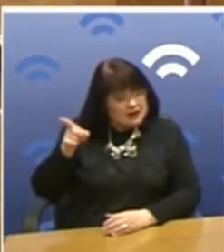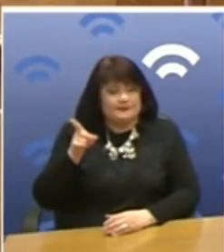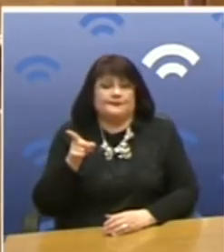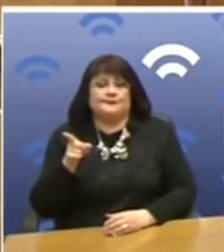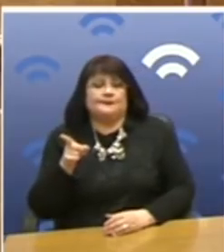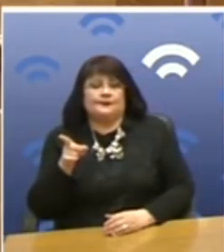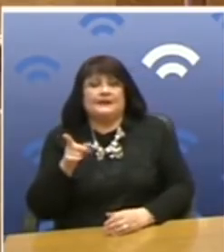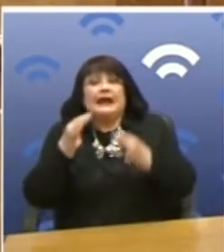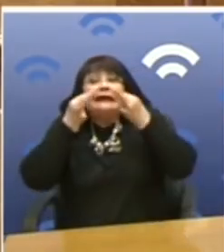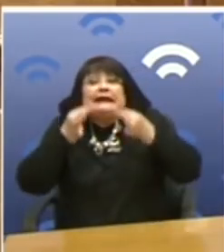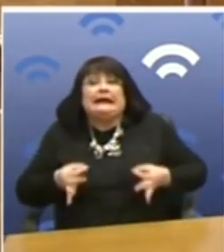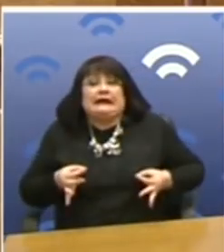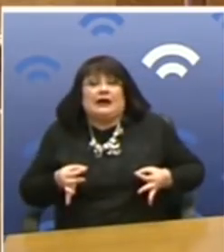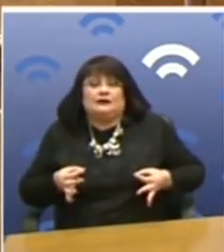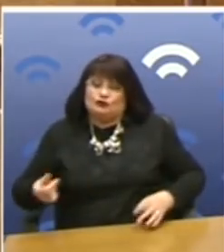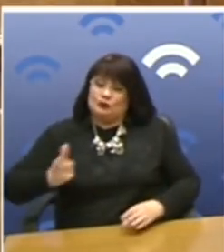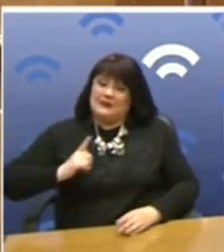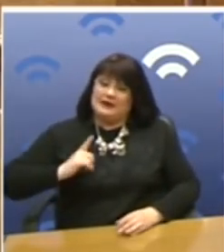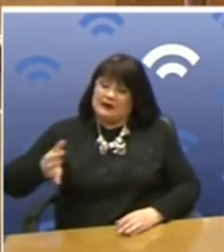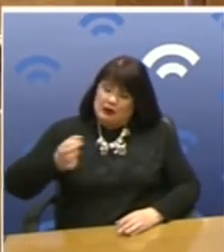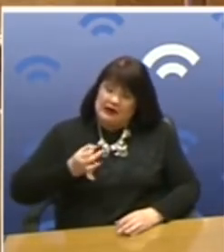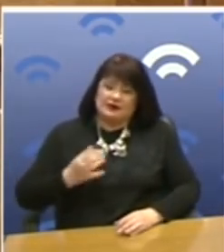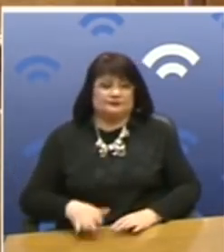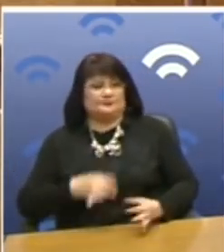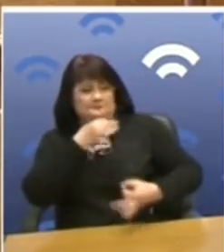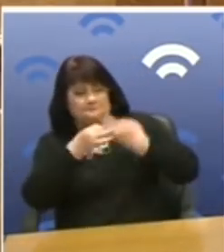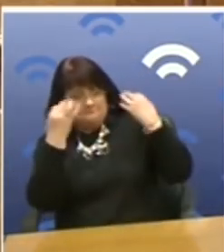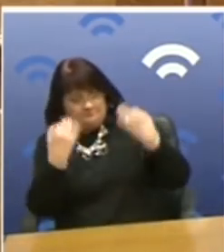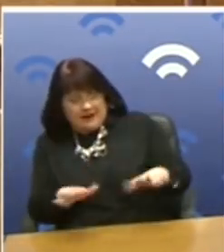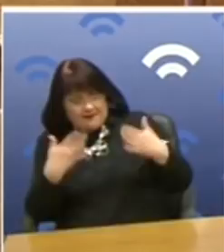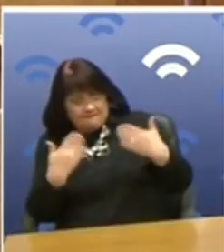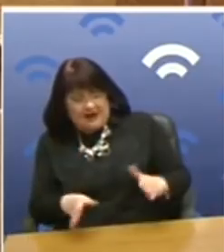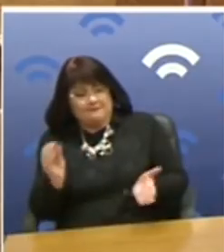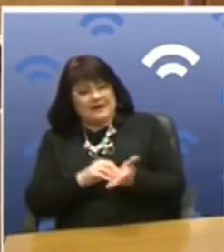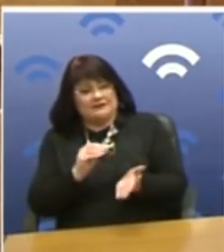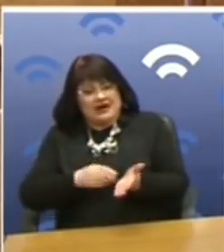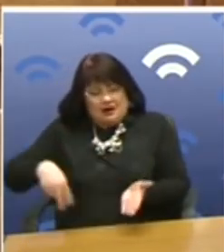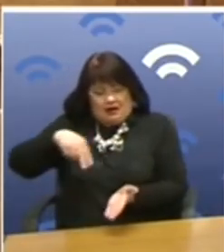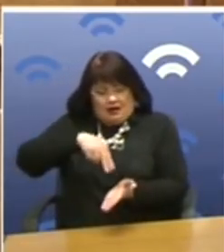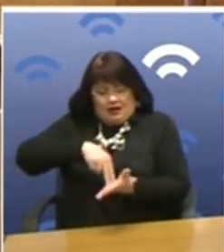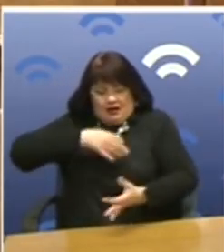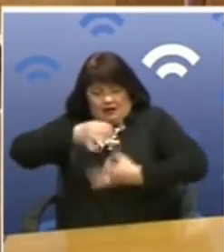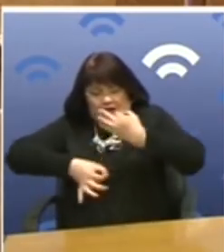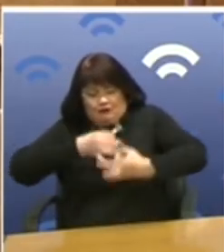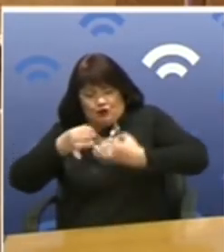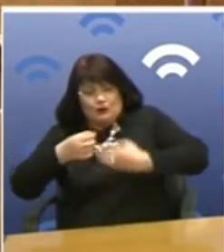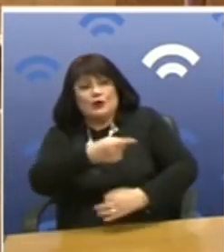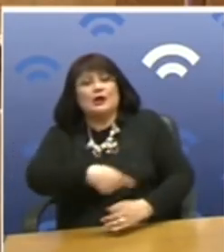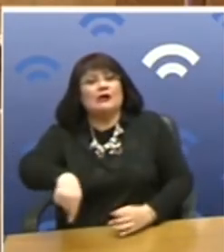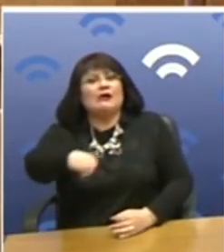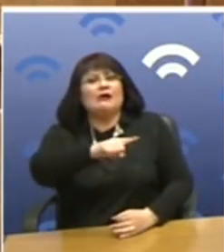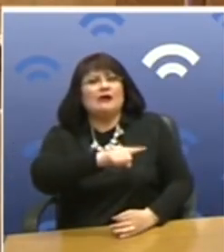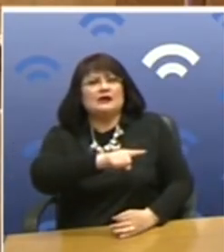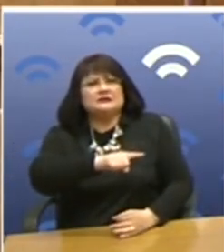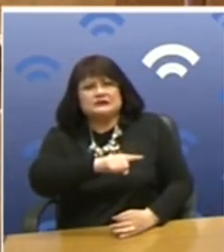και στην Κίνα. Το έχουμε πει σε όλους σας από αυτό εδώ το βήμα επανειλημμένα, αλλά από το ένα αυτοί από ό,τι